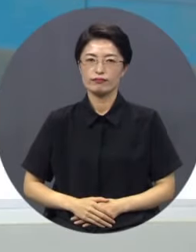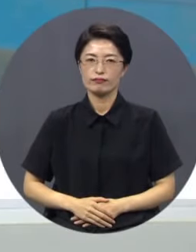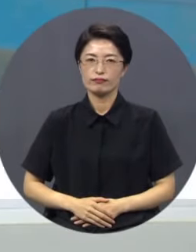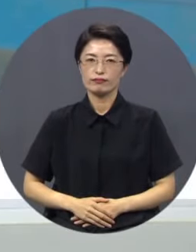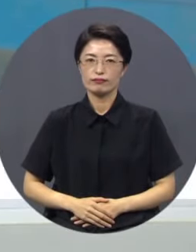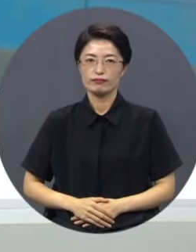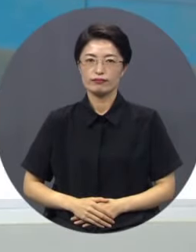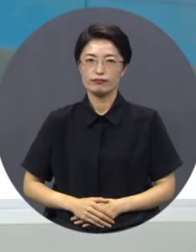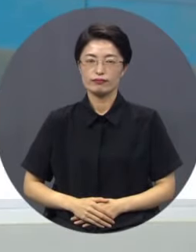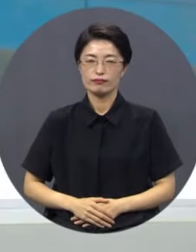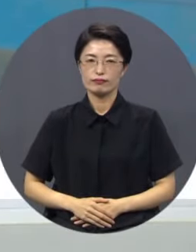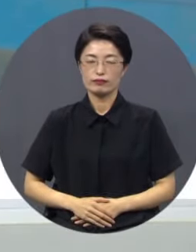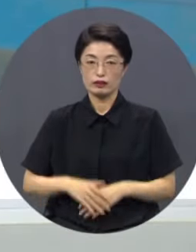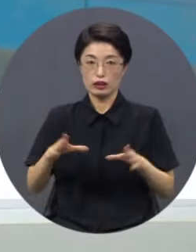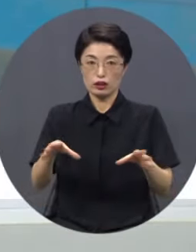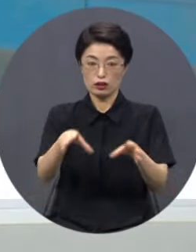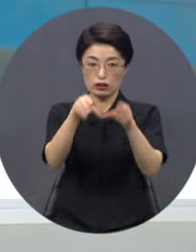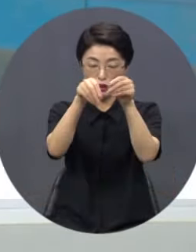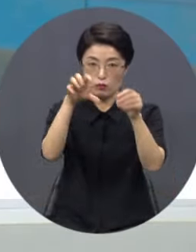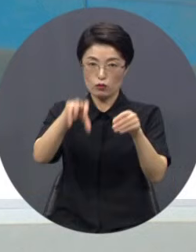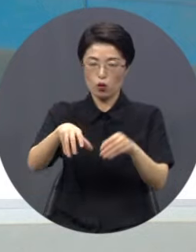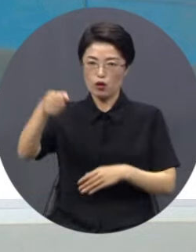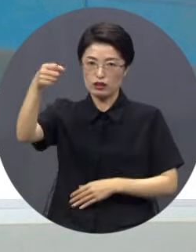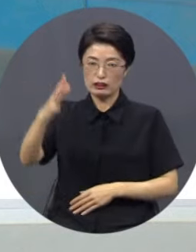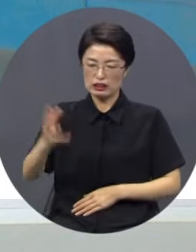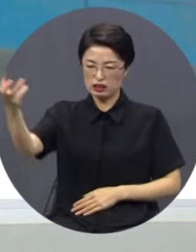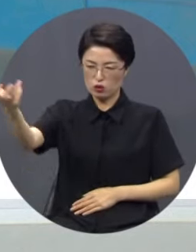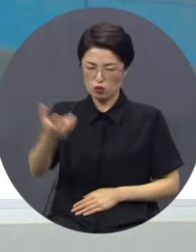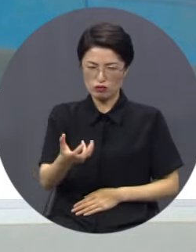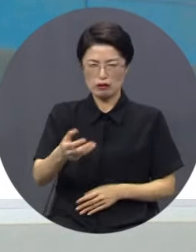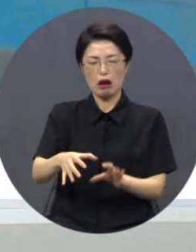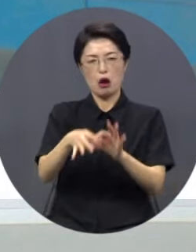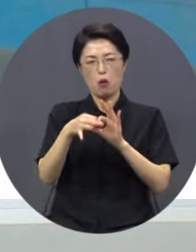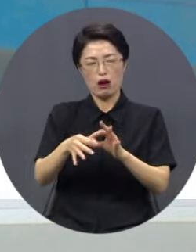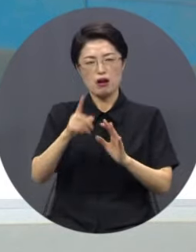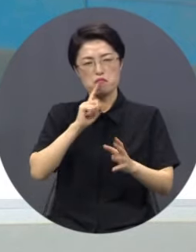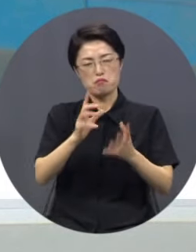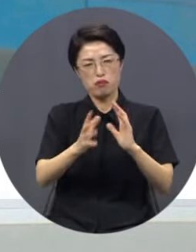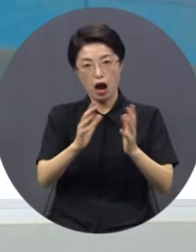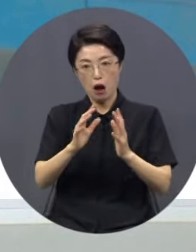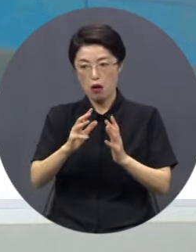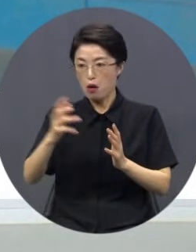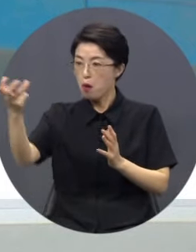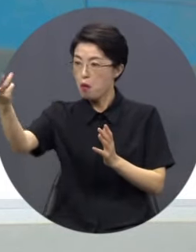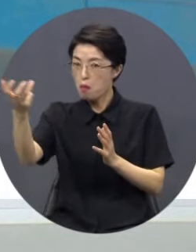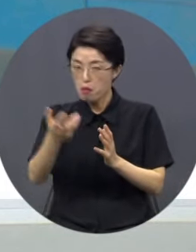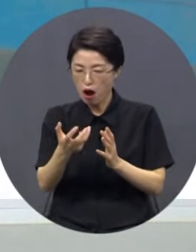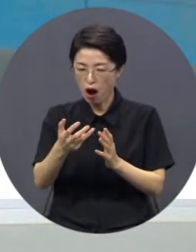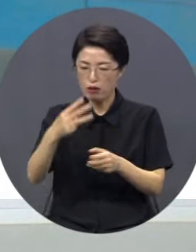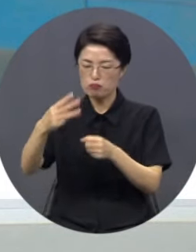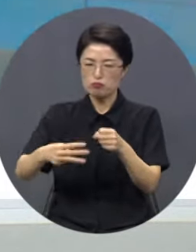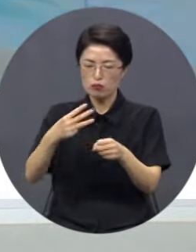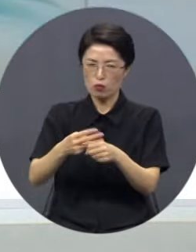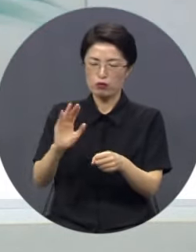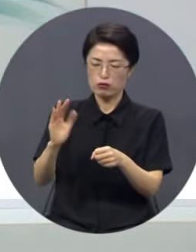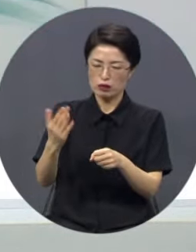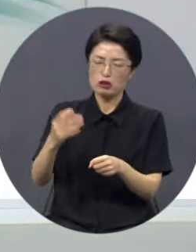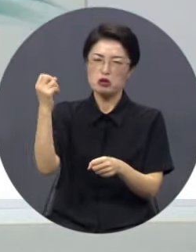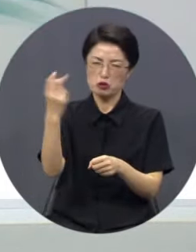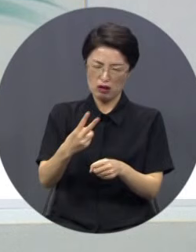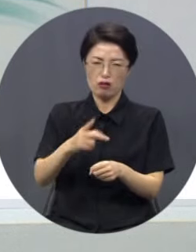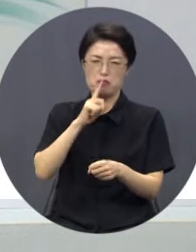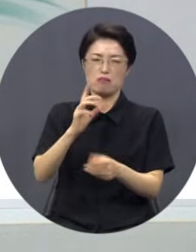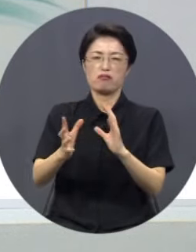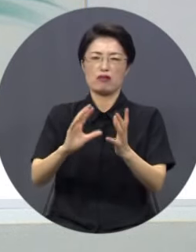적용됩니다 드림타워 카지노 이전과 관련한 논란이 3년 만에 다시 제기되고 있습니다 당시 논란 속에